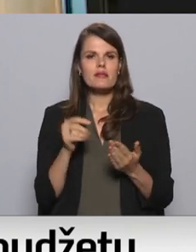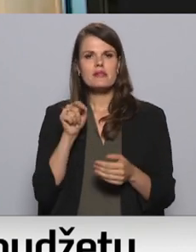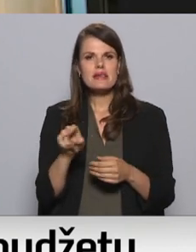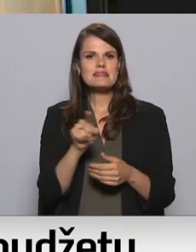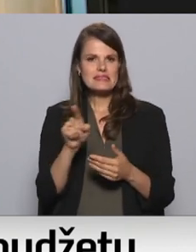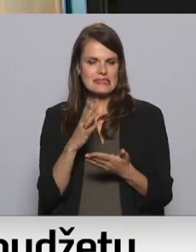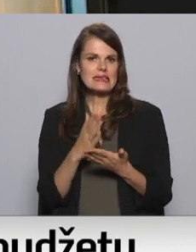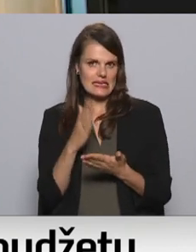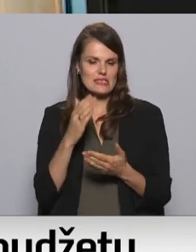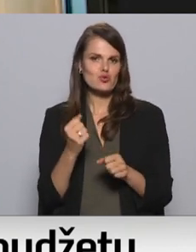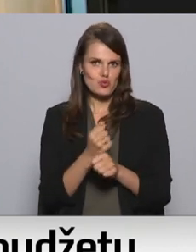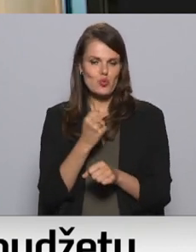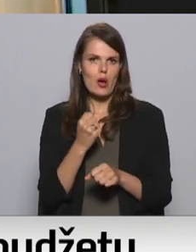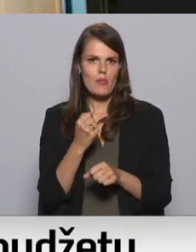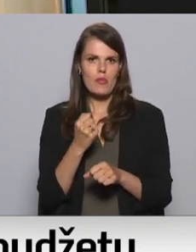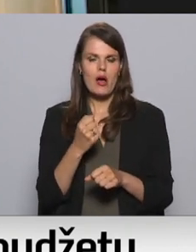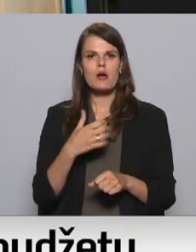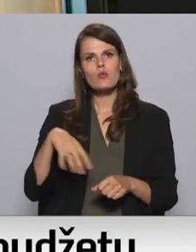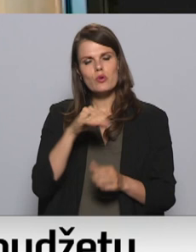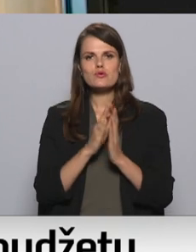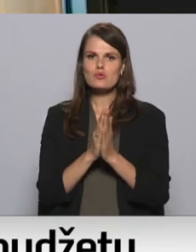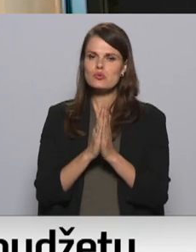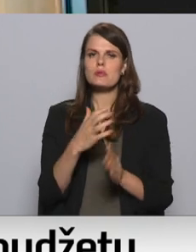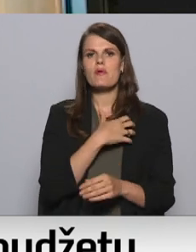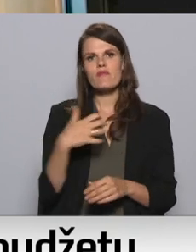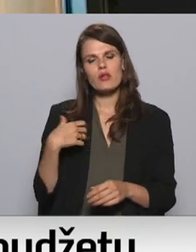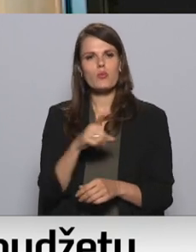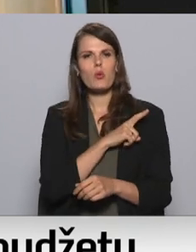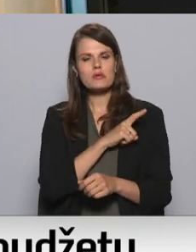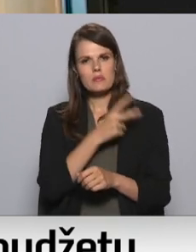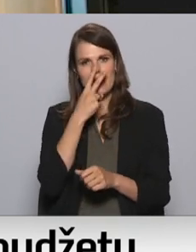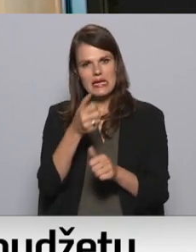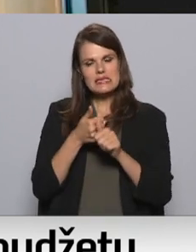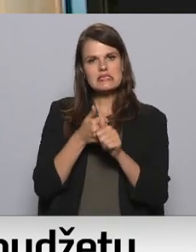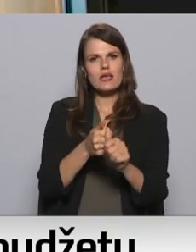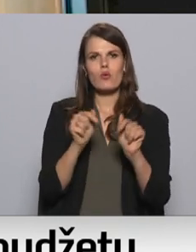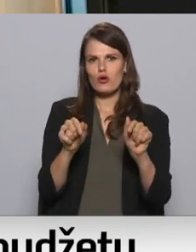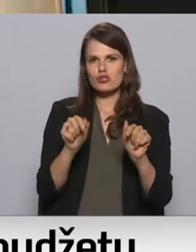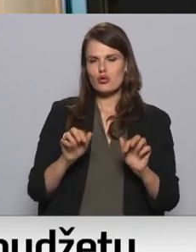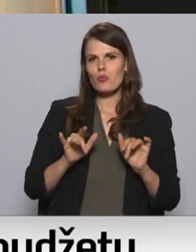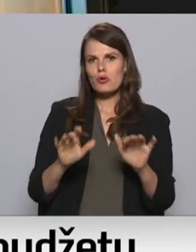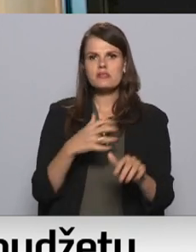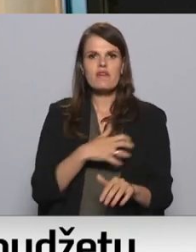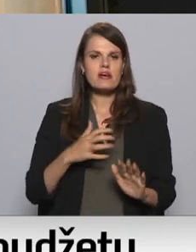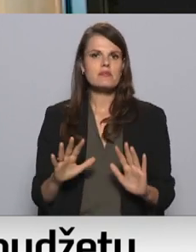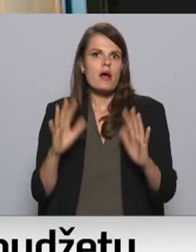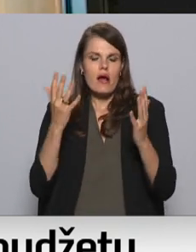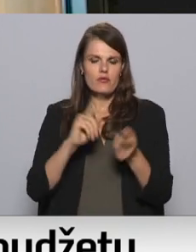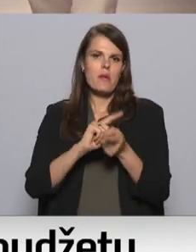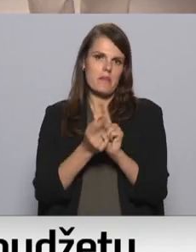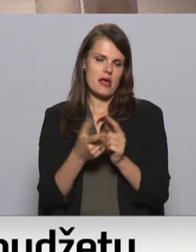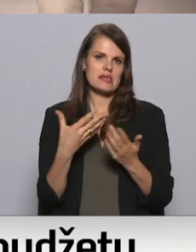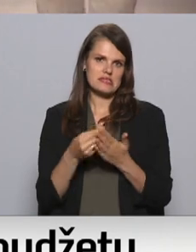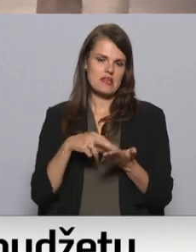risks, un tāpēc mūsu aicinājums ir valdībai uzmanīgi šiem procesiem sekot līdzi un vajadzības gadījumā arī mainīt savus